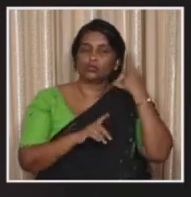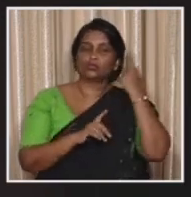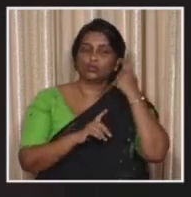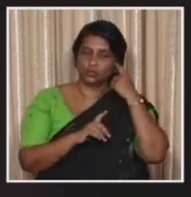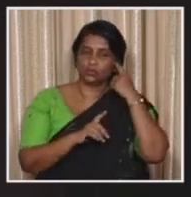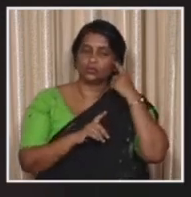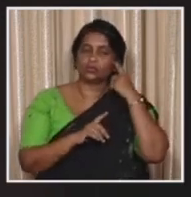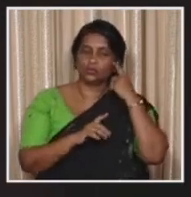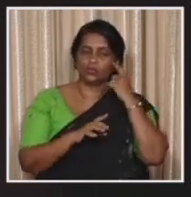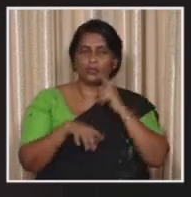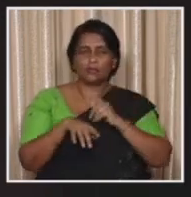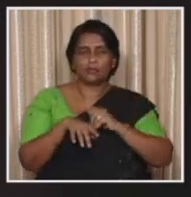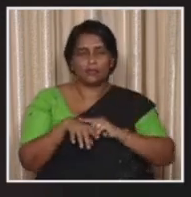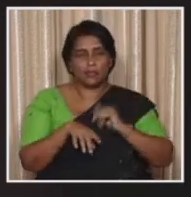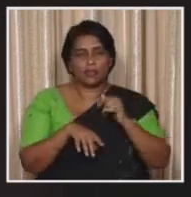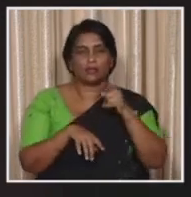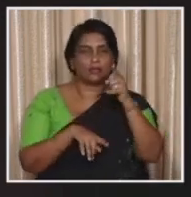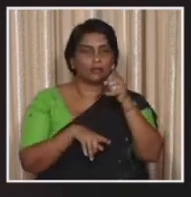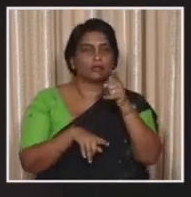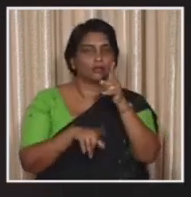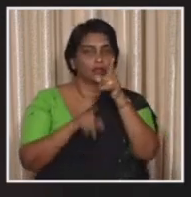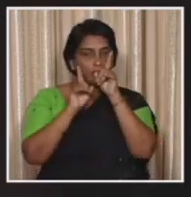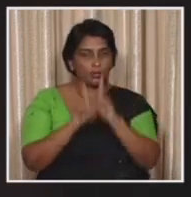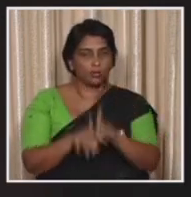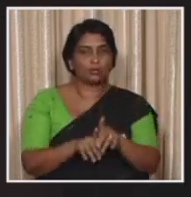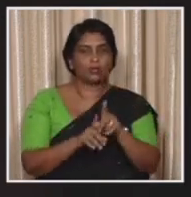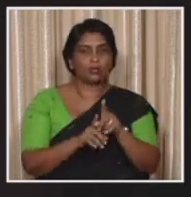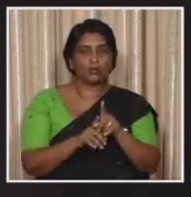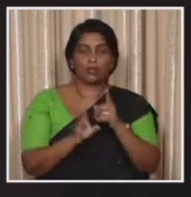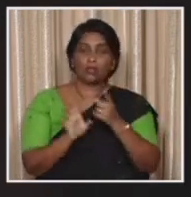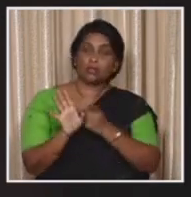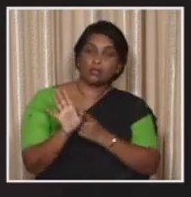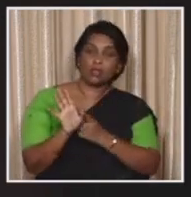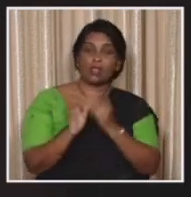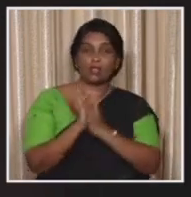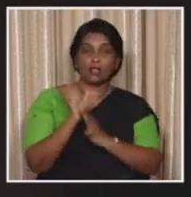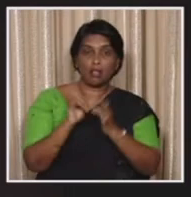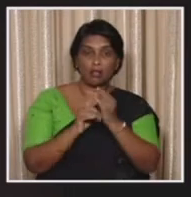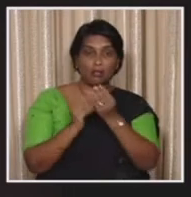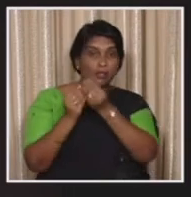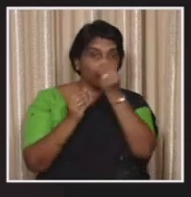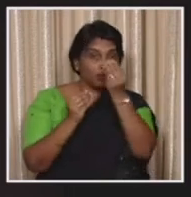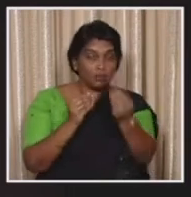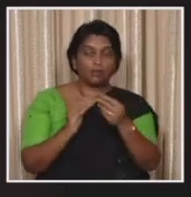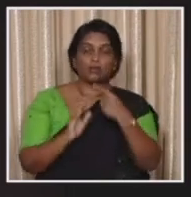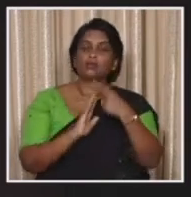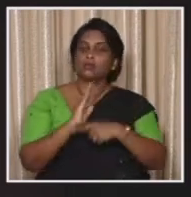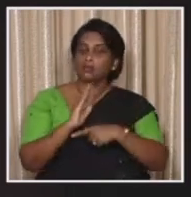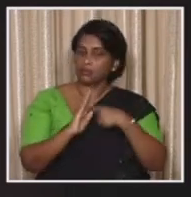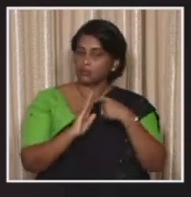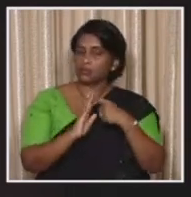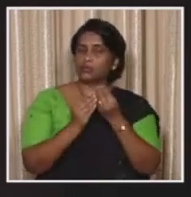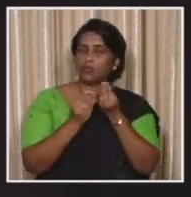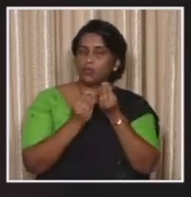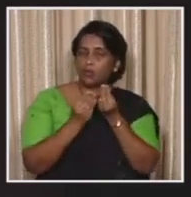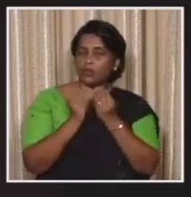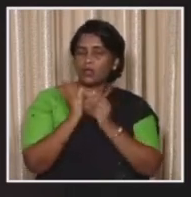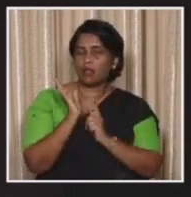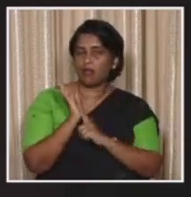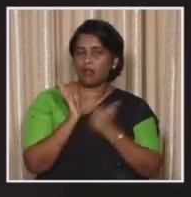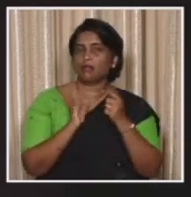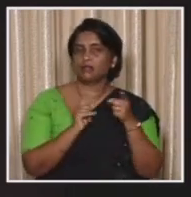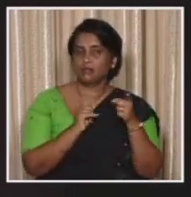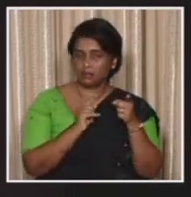ඕනේ වැරදීමකින් හරි ඔබතුමා වගේ තරුණ අමාත්‍යවරුන්ට මේක ලැබීම මම හිතන්නේ රටේ පොඩි හරි වාසනාවක් තිබිලා